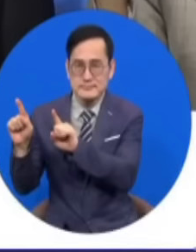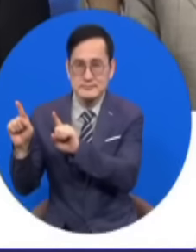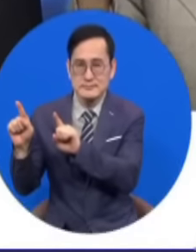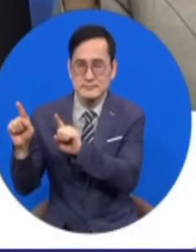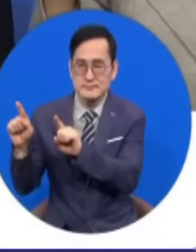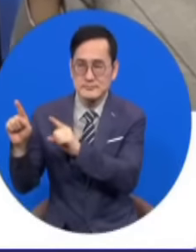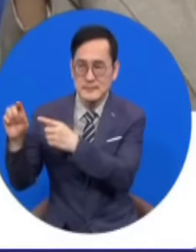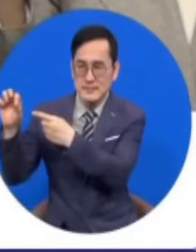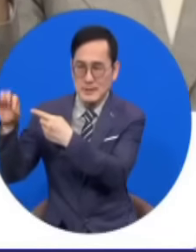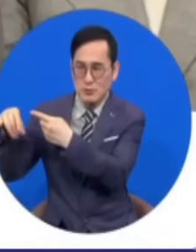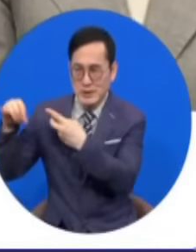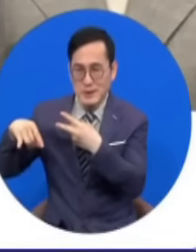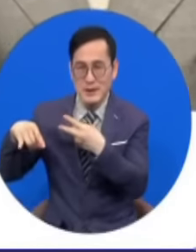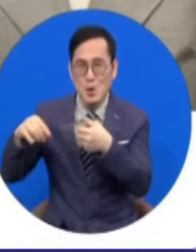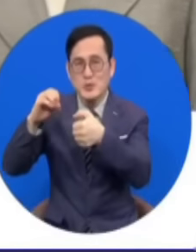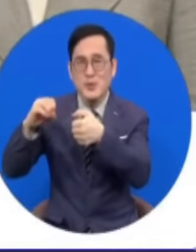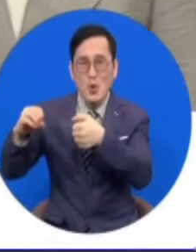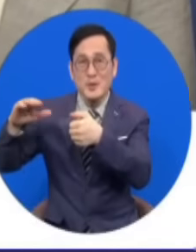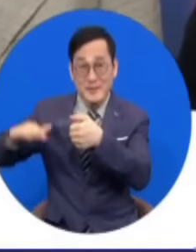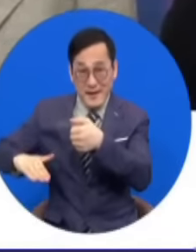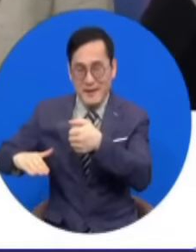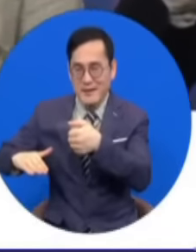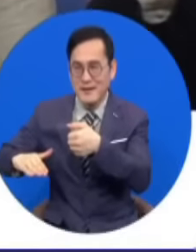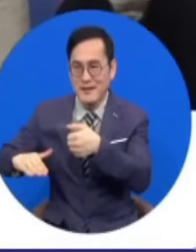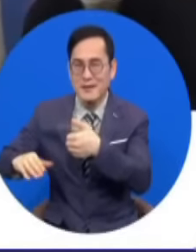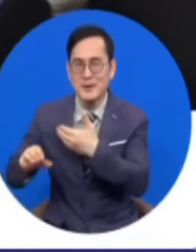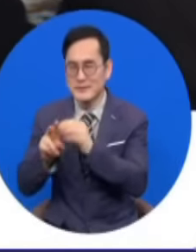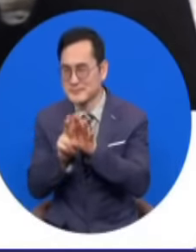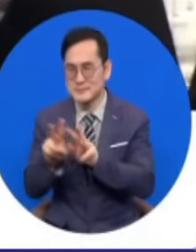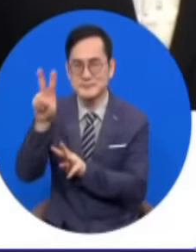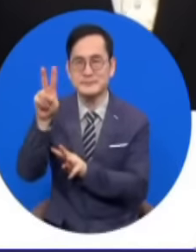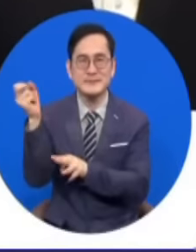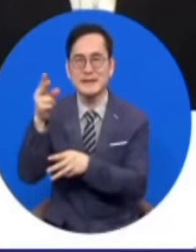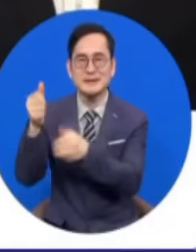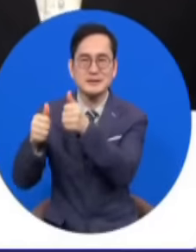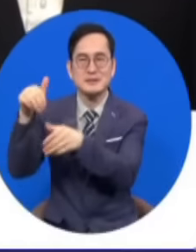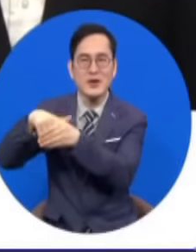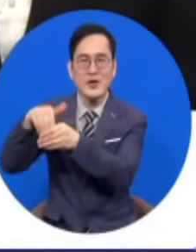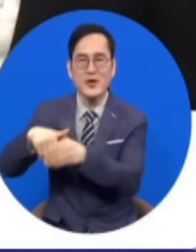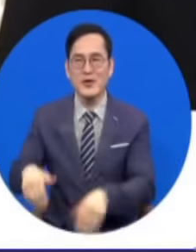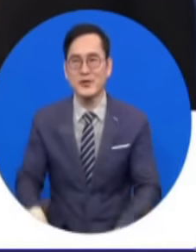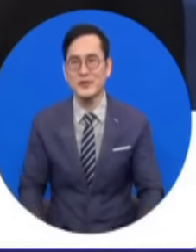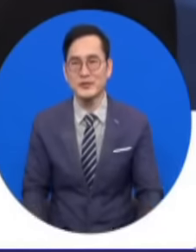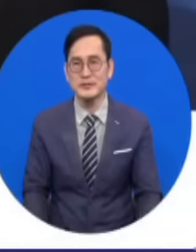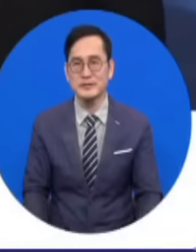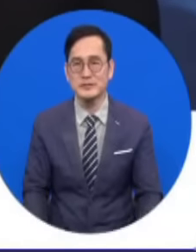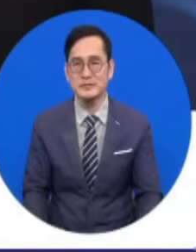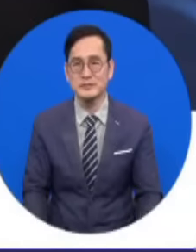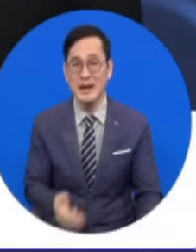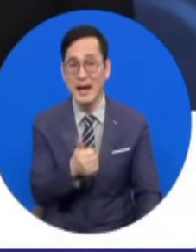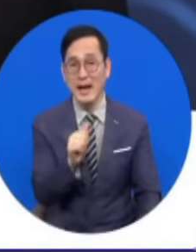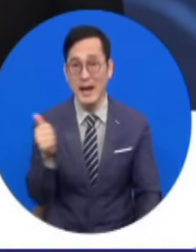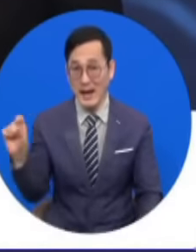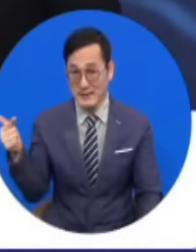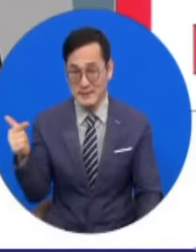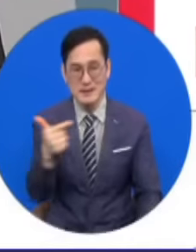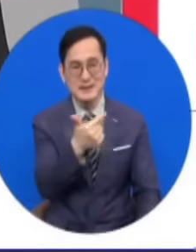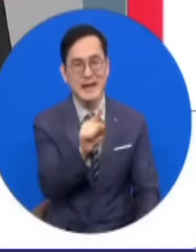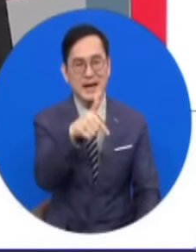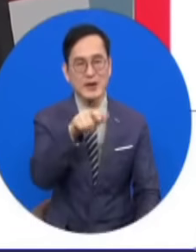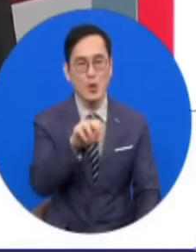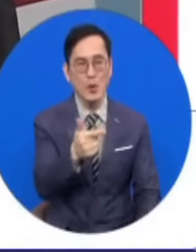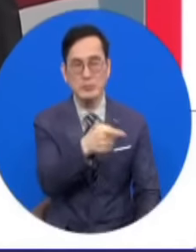사실 한동훈 후보와 그다음에 나경훈 후보가 이제 처음에 거론됐을 때는 아 양자 구도 아니야 물론